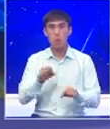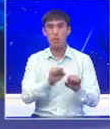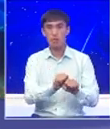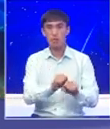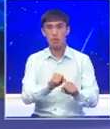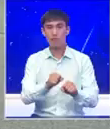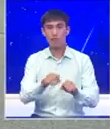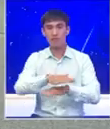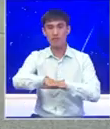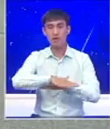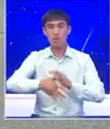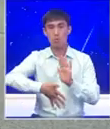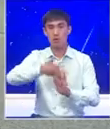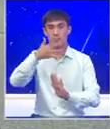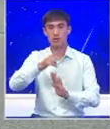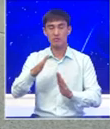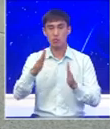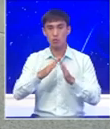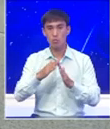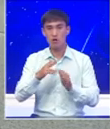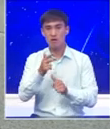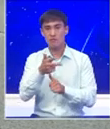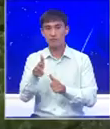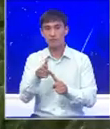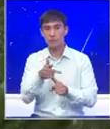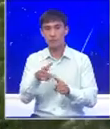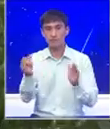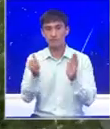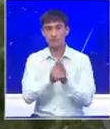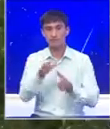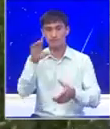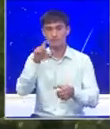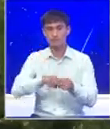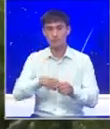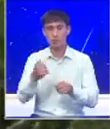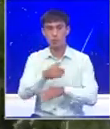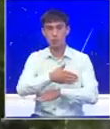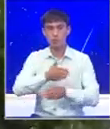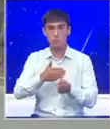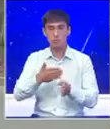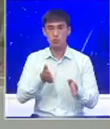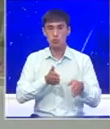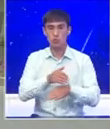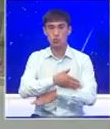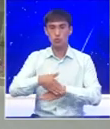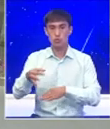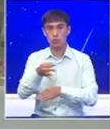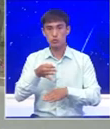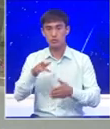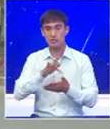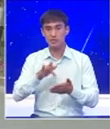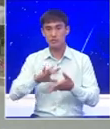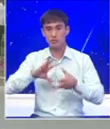дворе многоквартирного дома. Внедорожник попал на камеры видеонаблюдения, установленные на перекрестках улиц и на выезде из областного центра.